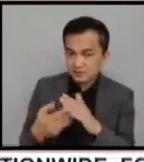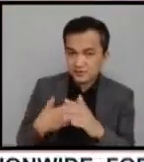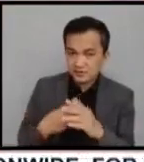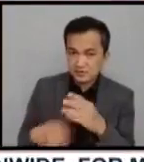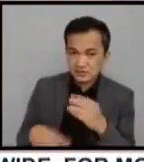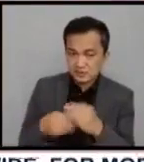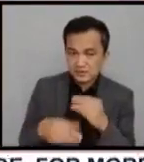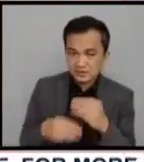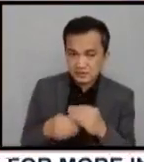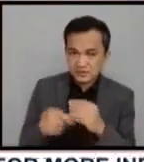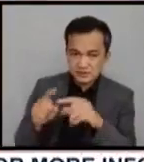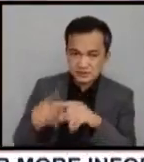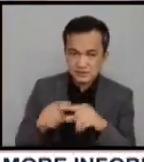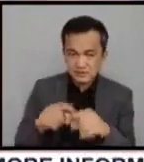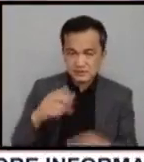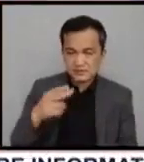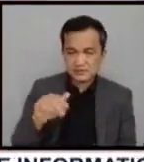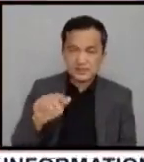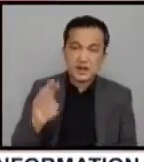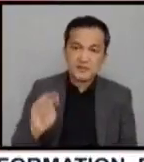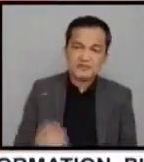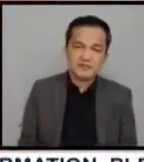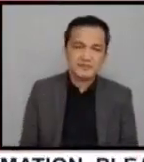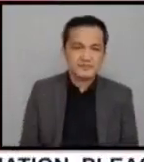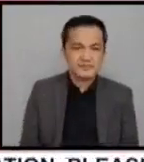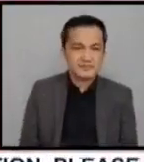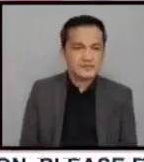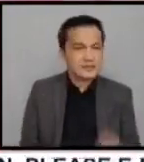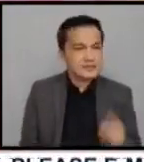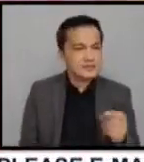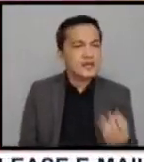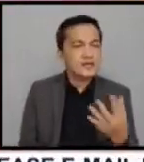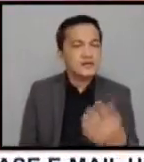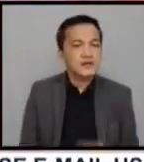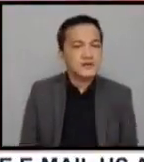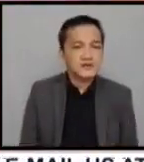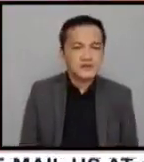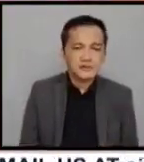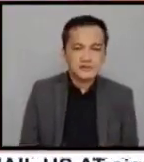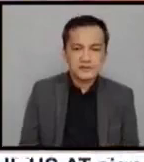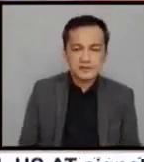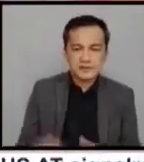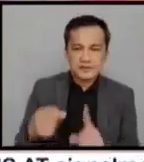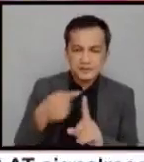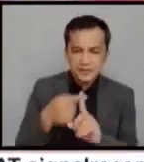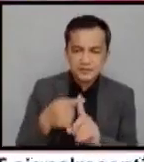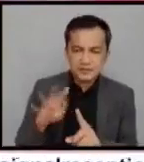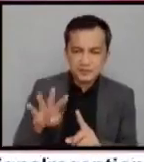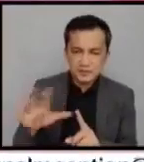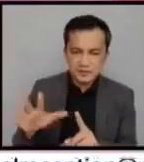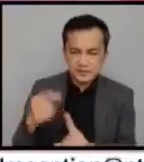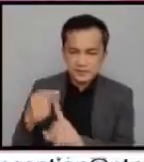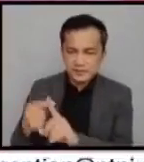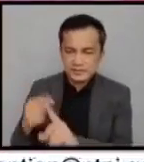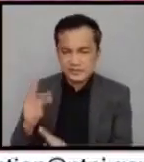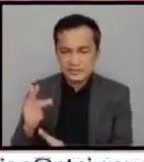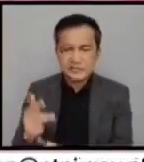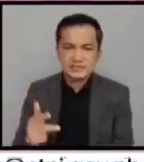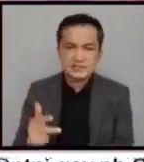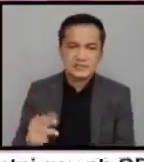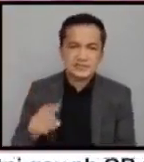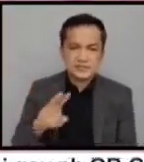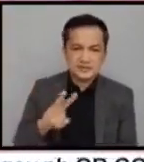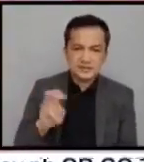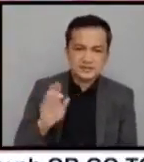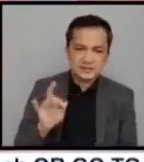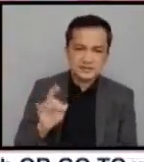po siya per charm yung so, additional. So, pag ito kunyari, magkano yan? Ito po, plus 45 ito, plus, tsaka plus 30. Ay, so, 280 plus 45,